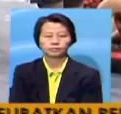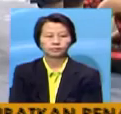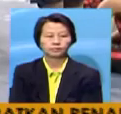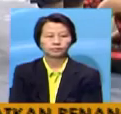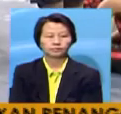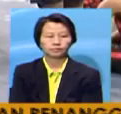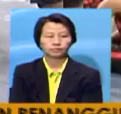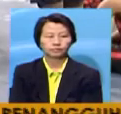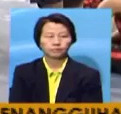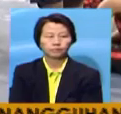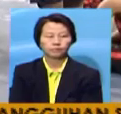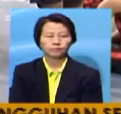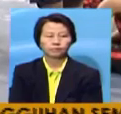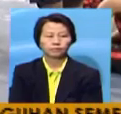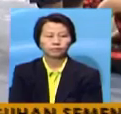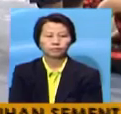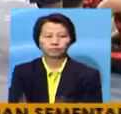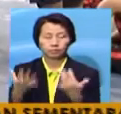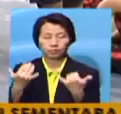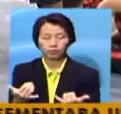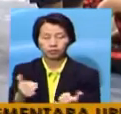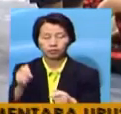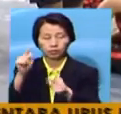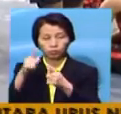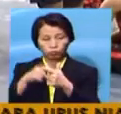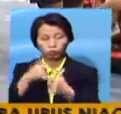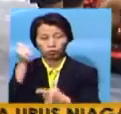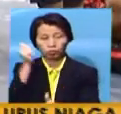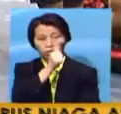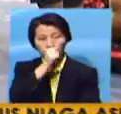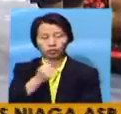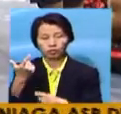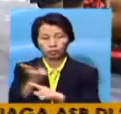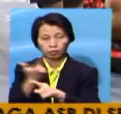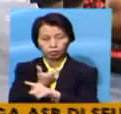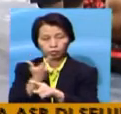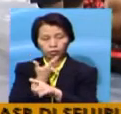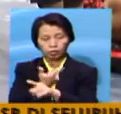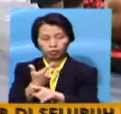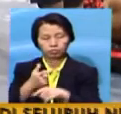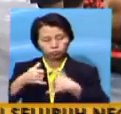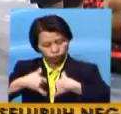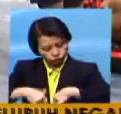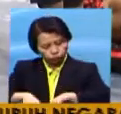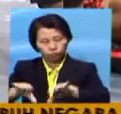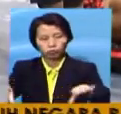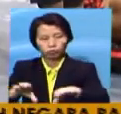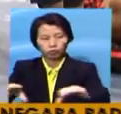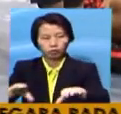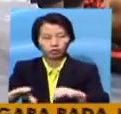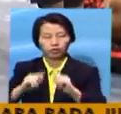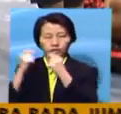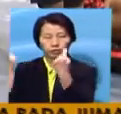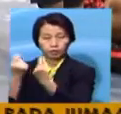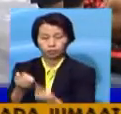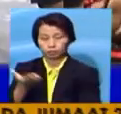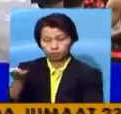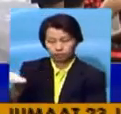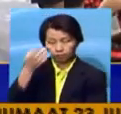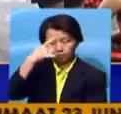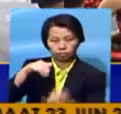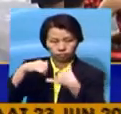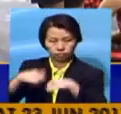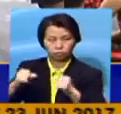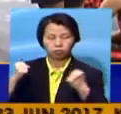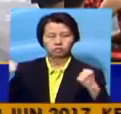Anwar walaupun ketika ini dalam bulan Ramadan latihan berintensiti tinggi terus dilakukan pasukan ragbi negara ia bagi mengekalkan